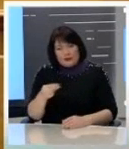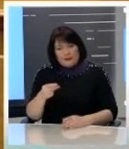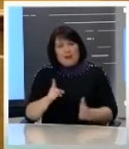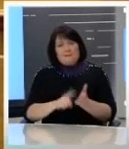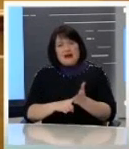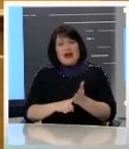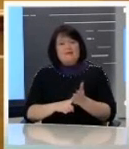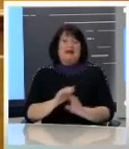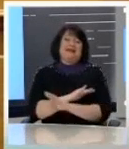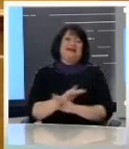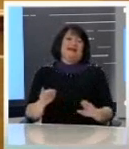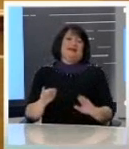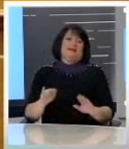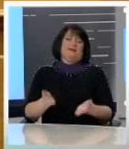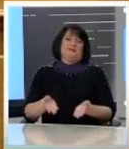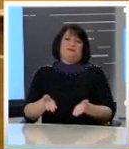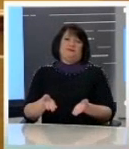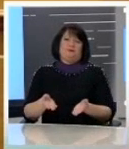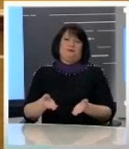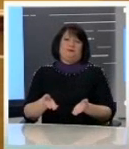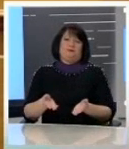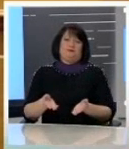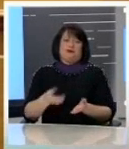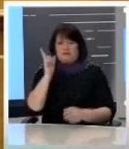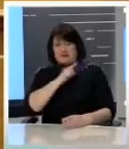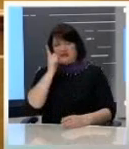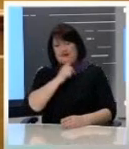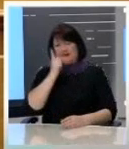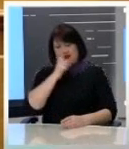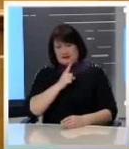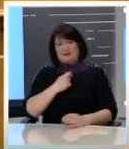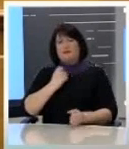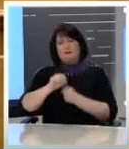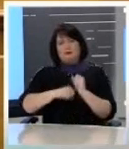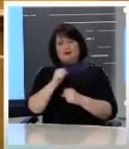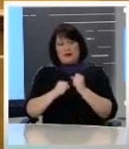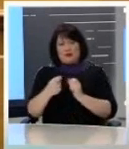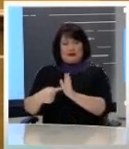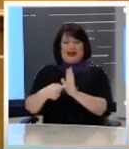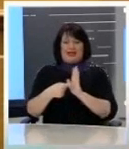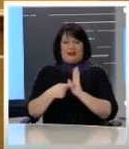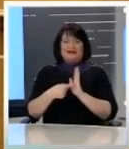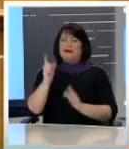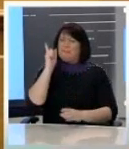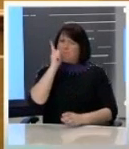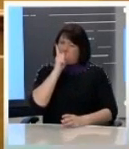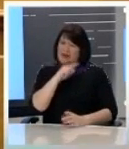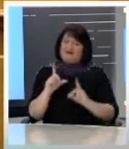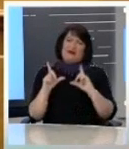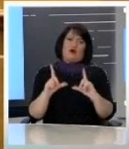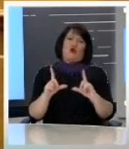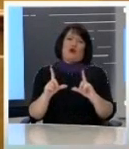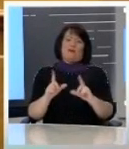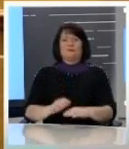δώσουμε ένα τέλος στις ανακρίβειες και στην προσπάθεια να φτιάξετε μια τεχνητή